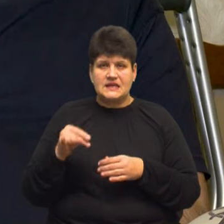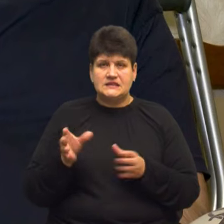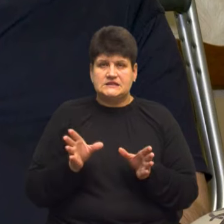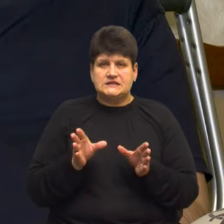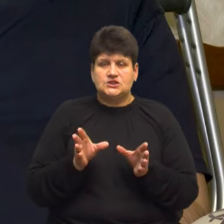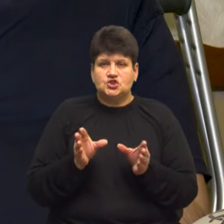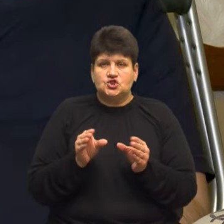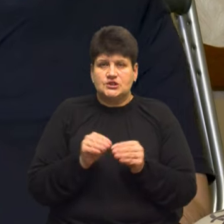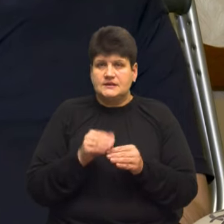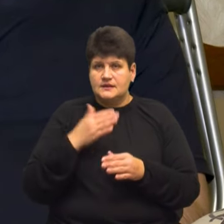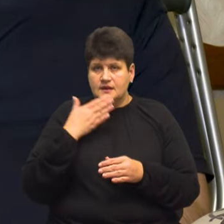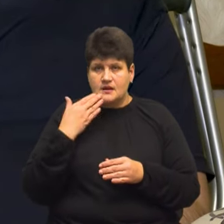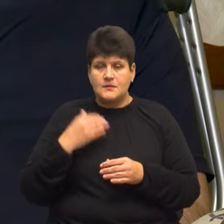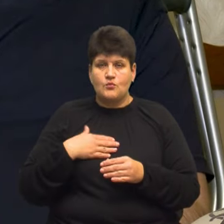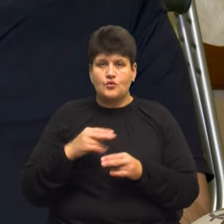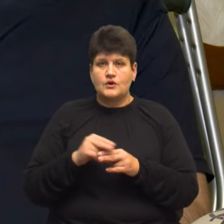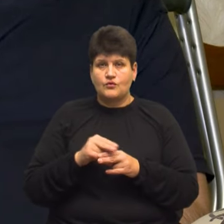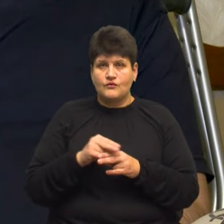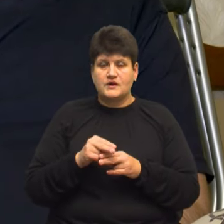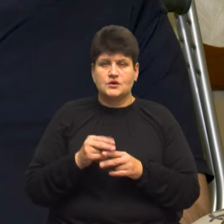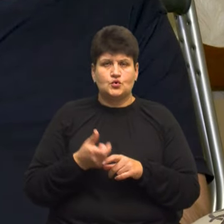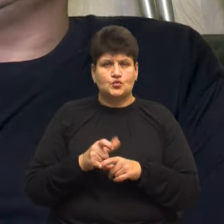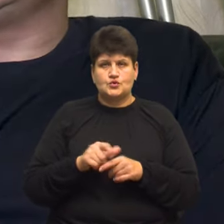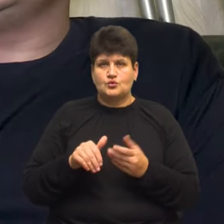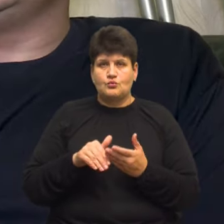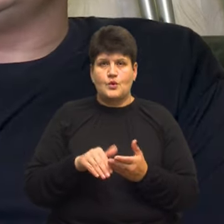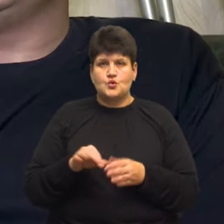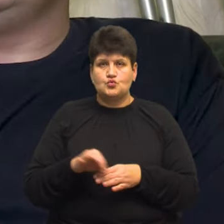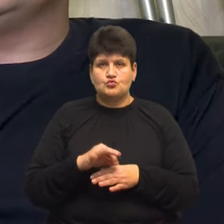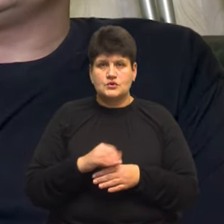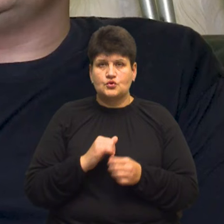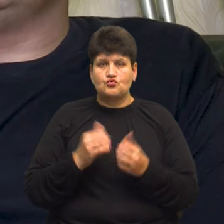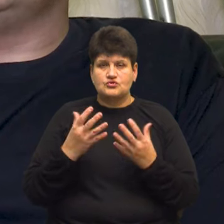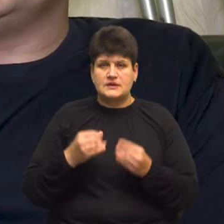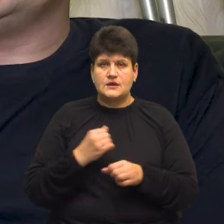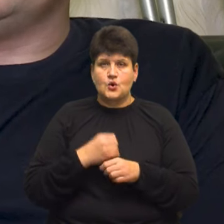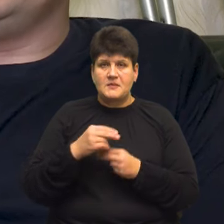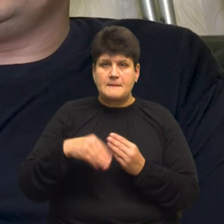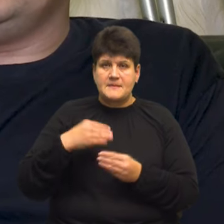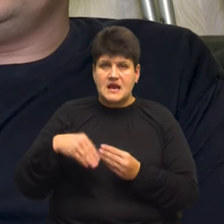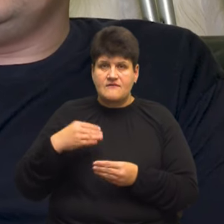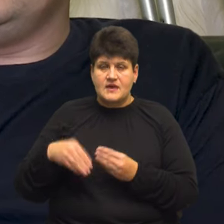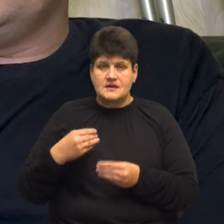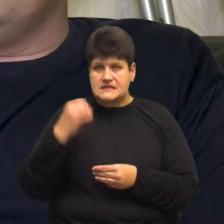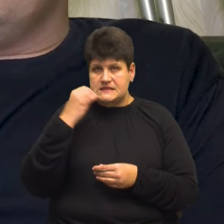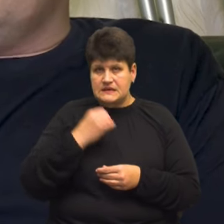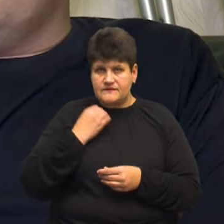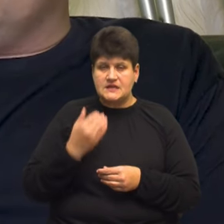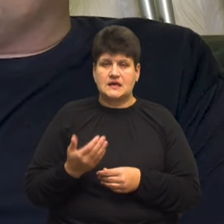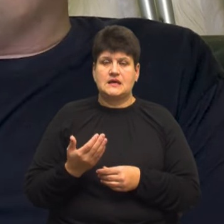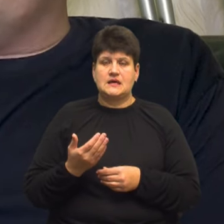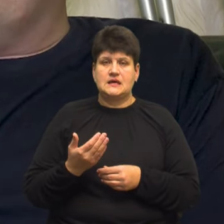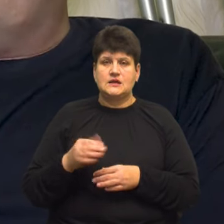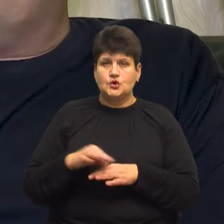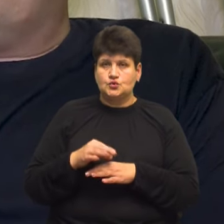моєму подальшому лікуванні мені дуже допомагає дружина. Кожен день робить перев'язки. Тобто завдяки